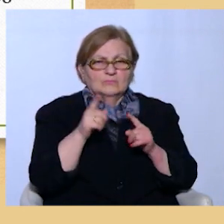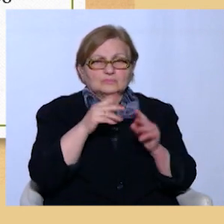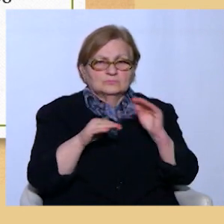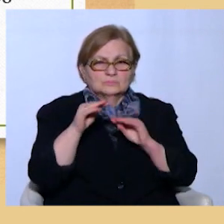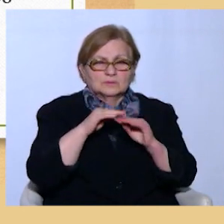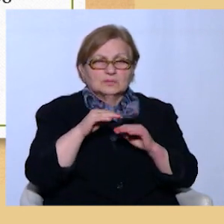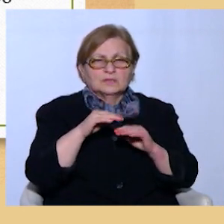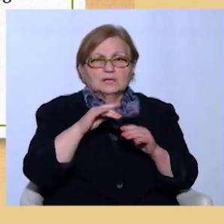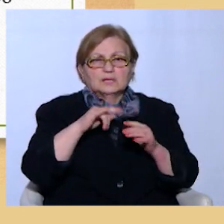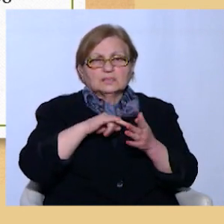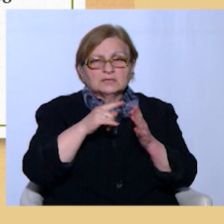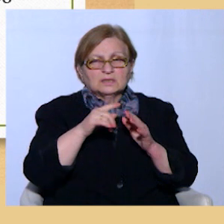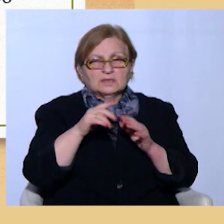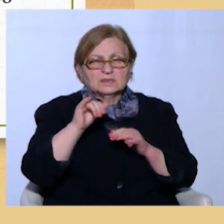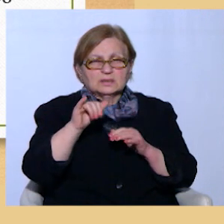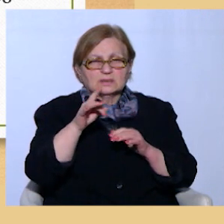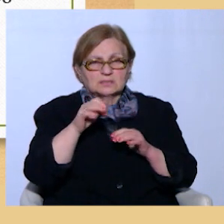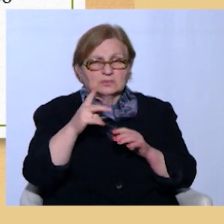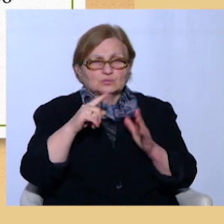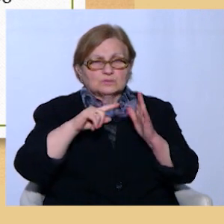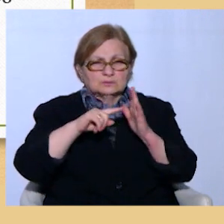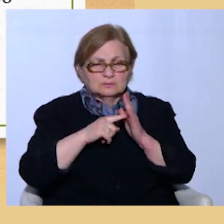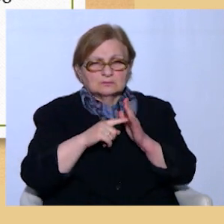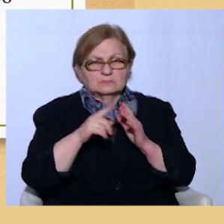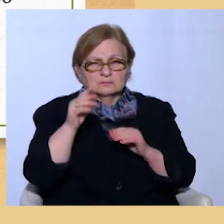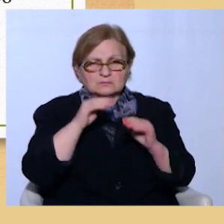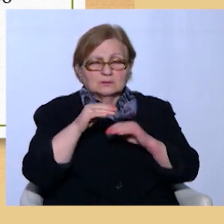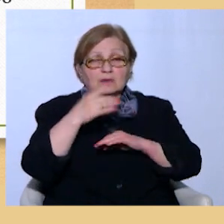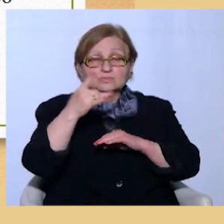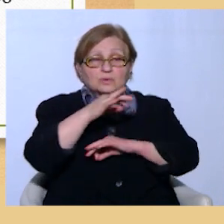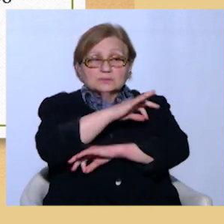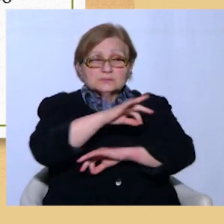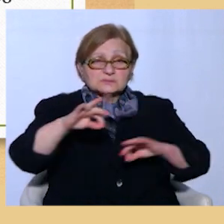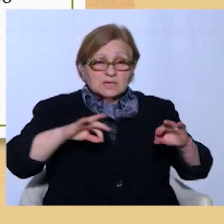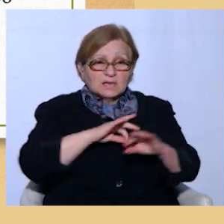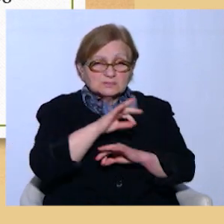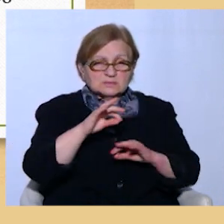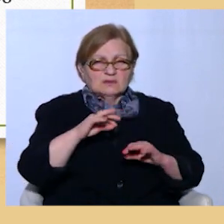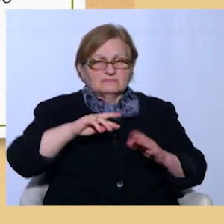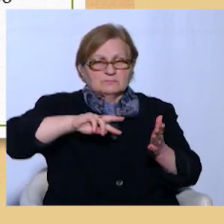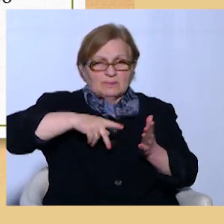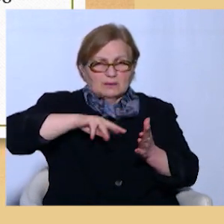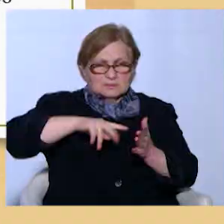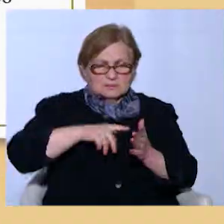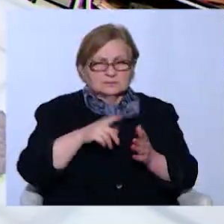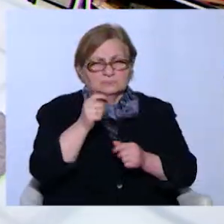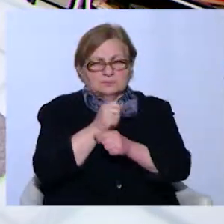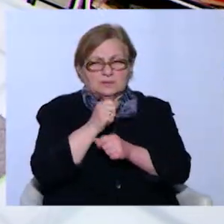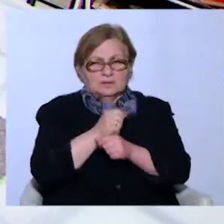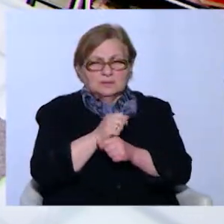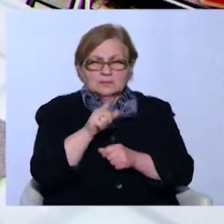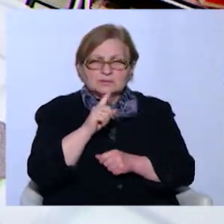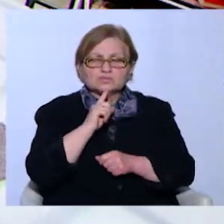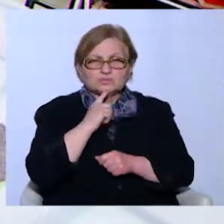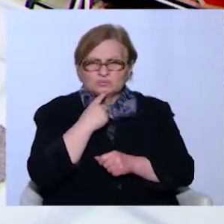უდრის x კვადრატ პარაბოლა და შემდეგ ღერძები წაშალეს. ფარგლისა და სახაზავის საშუალებით აღადგინეთ ღერძები. ეს საკმაოდ